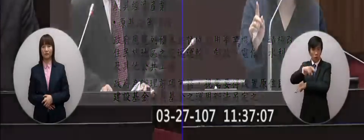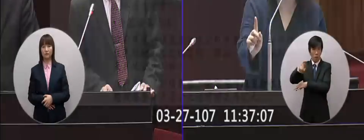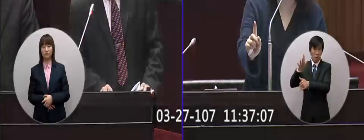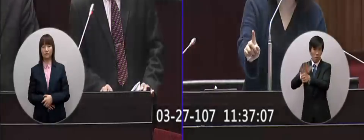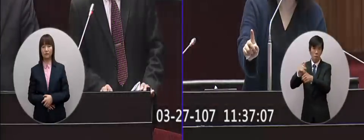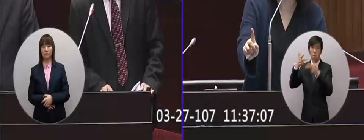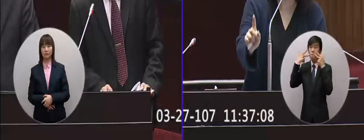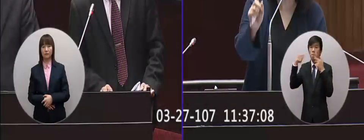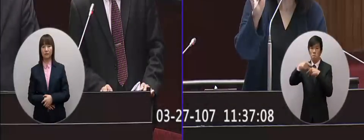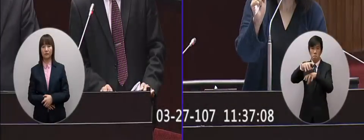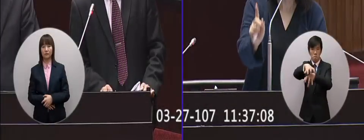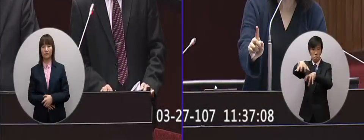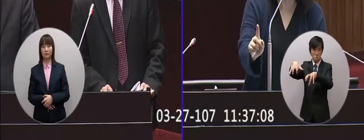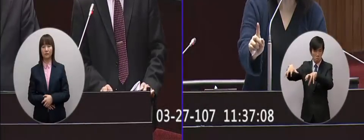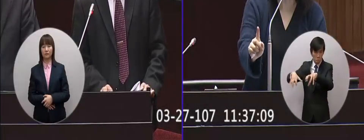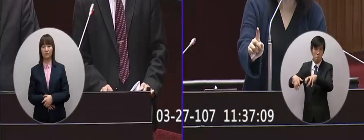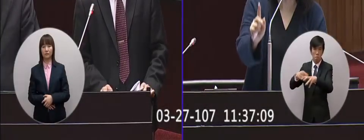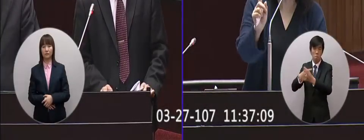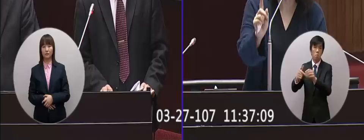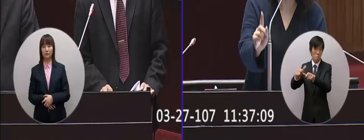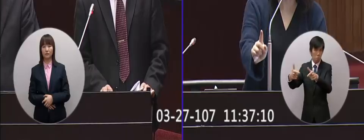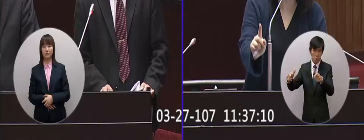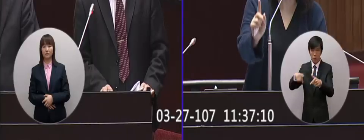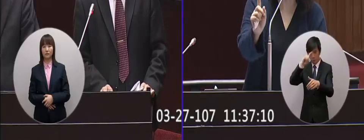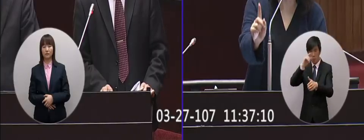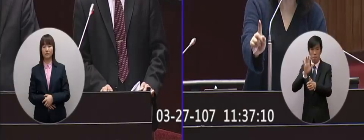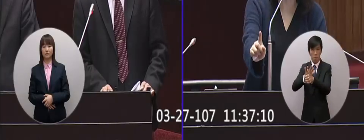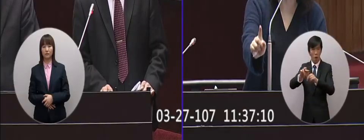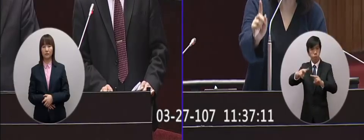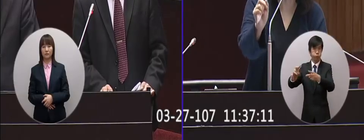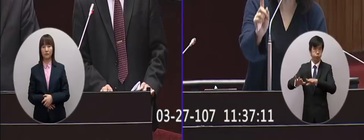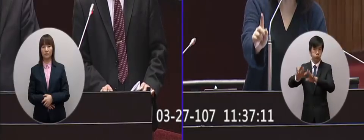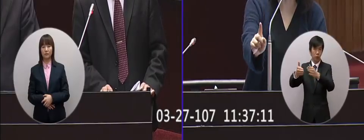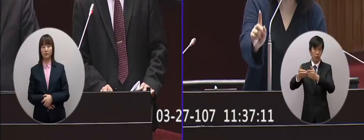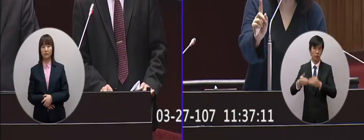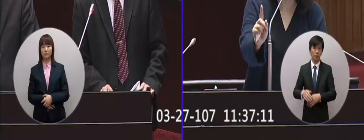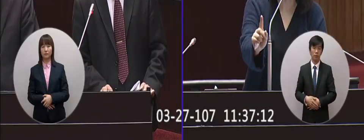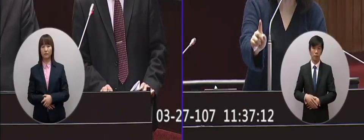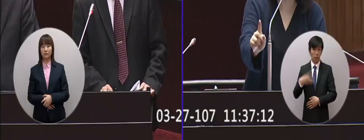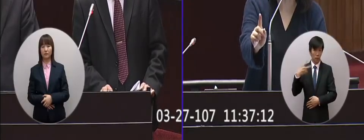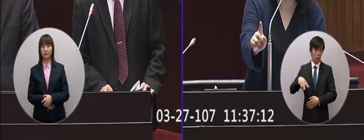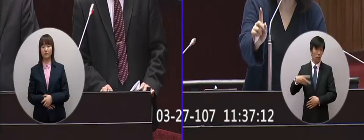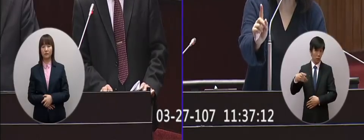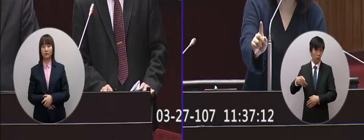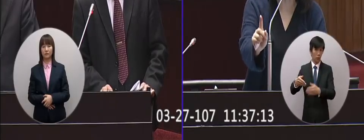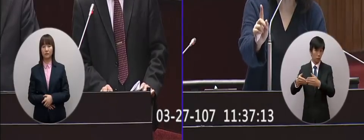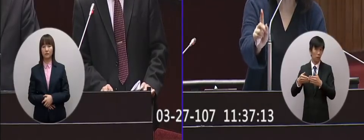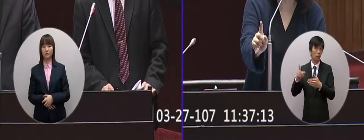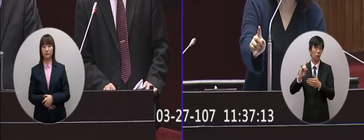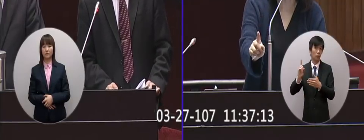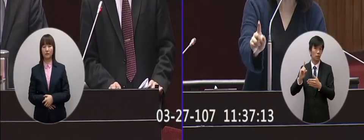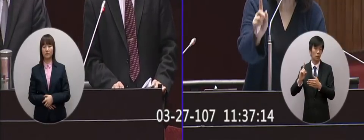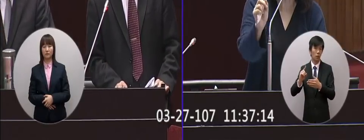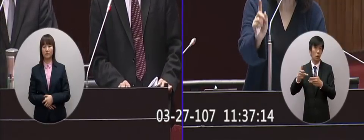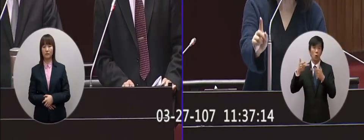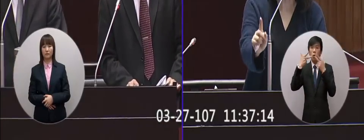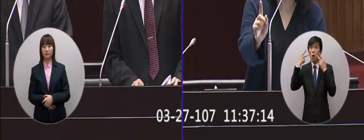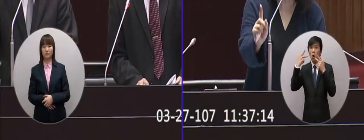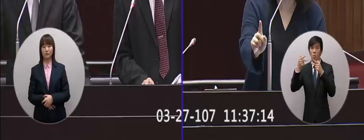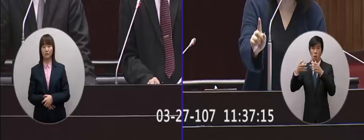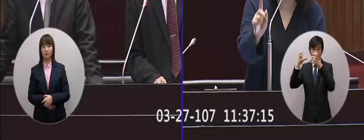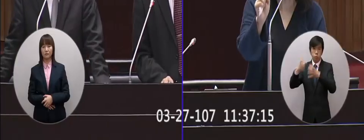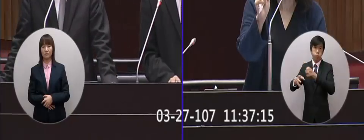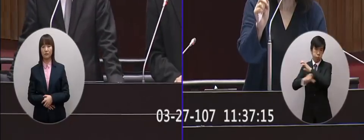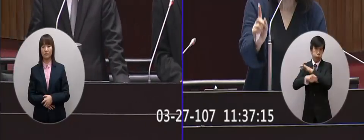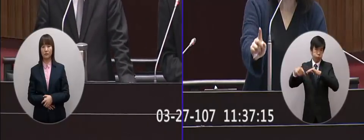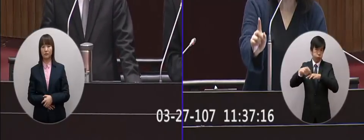地区的各项业务。好，这些业务应该设置原住民族地区建设基金，其经济